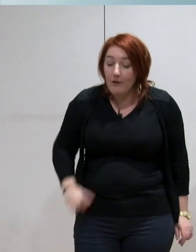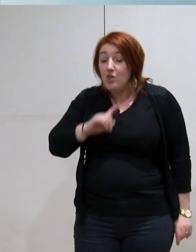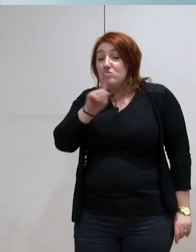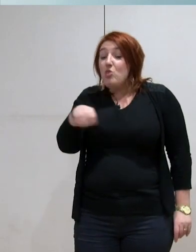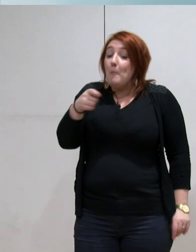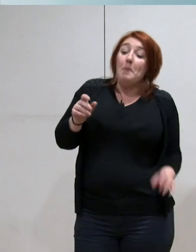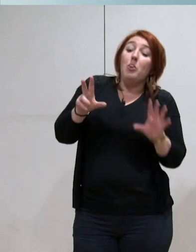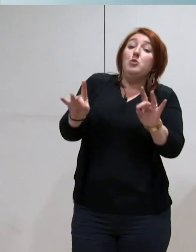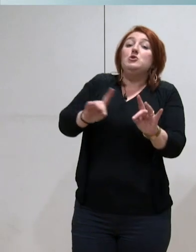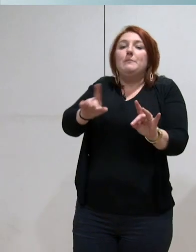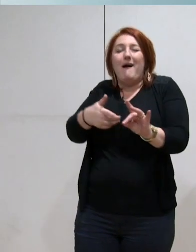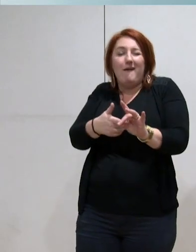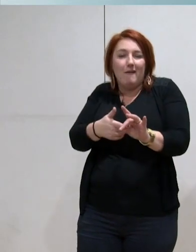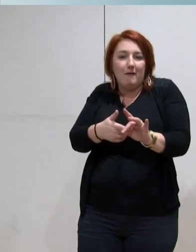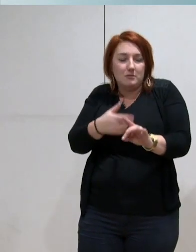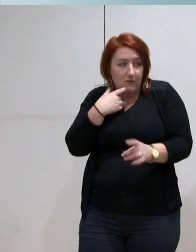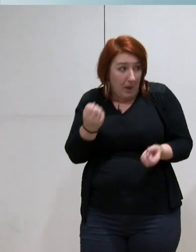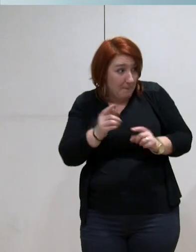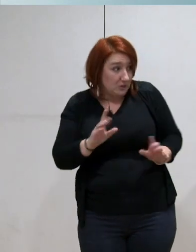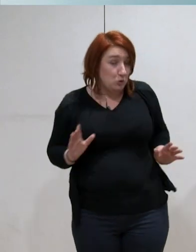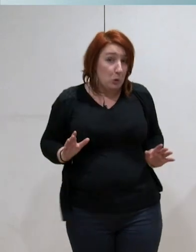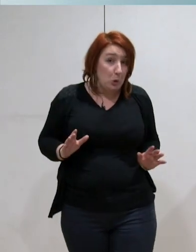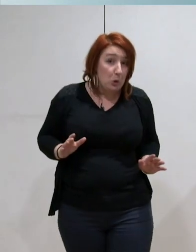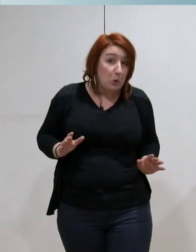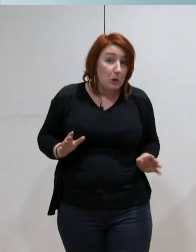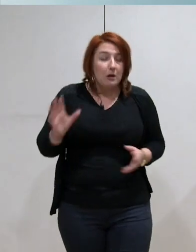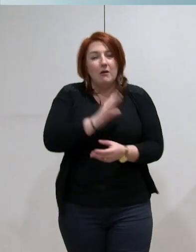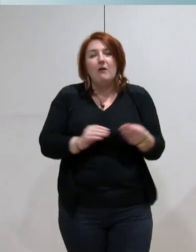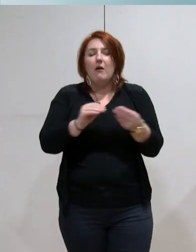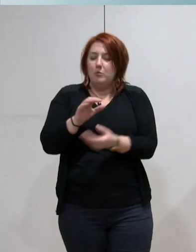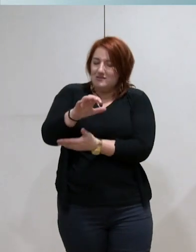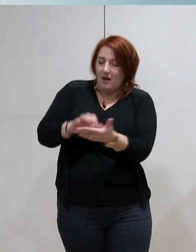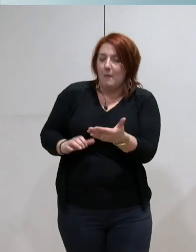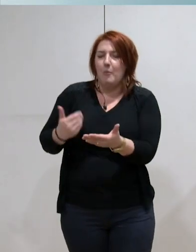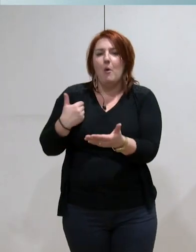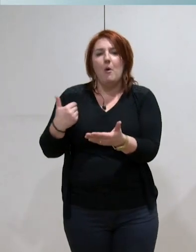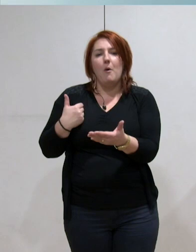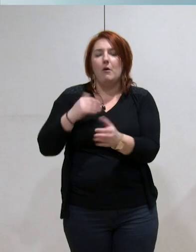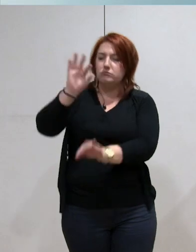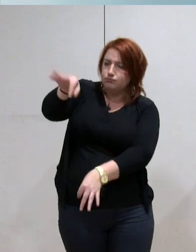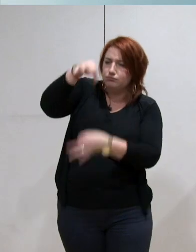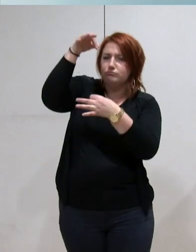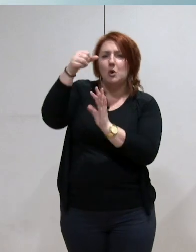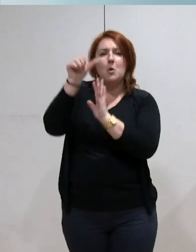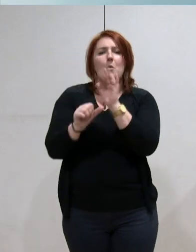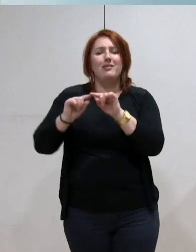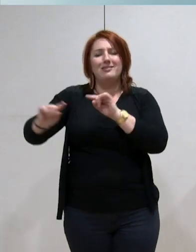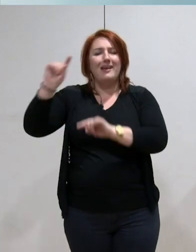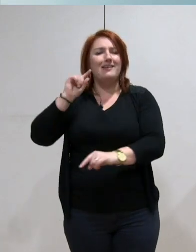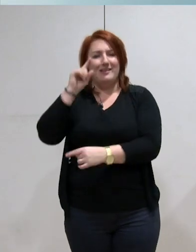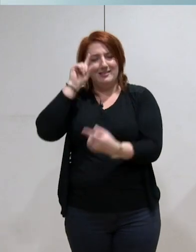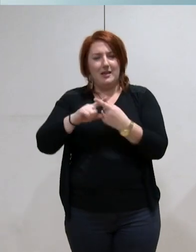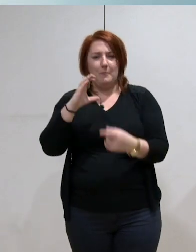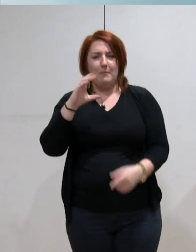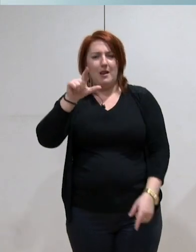toucher pour moi c'est pas une certitude d'autant que le rapport qui a été présenté euh le mois dernier au sujet de la CL pardon il y a une